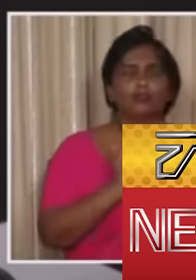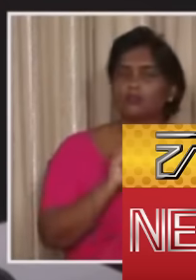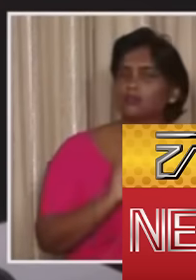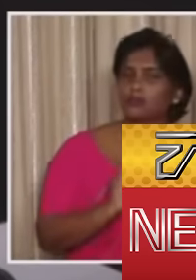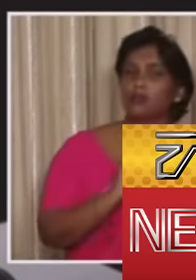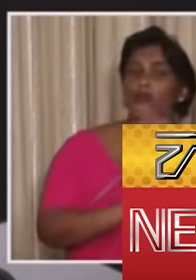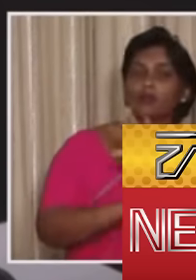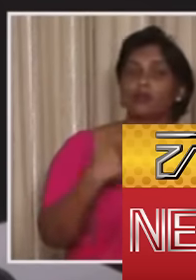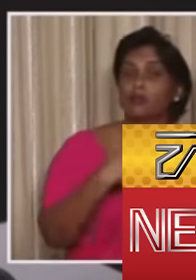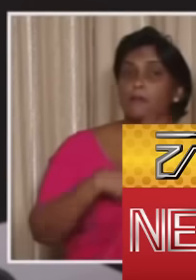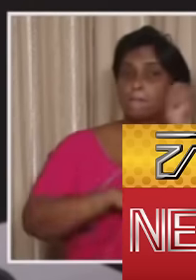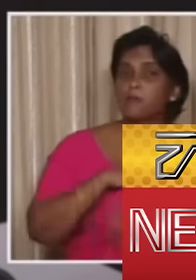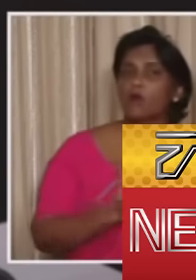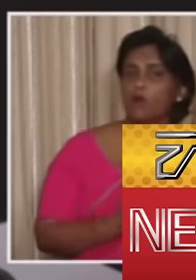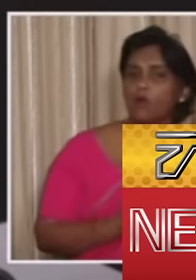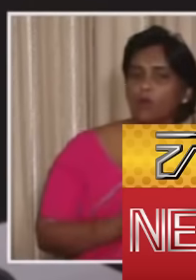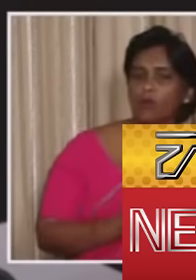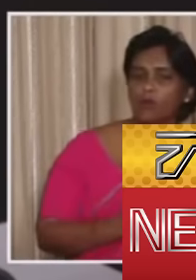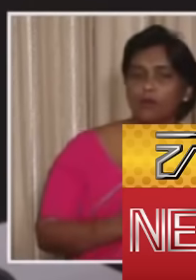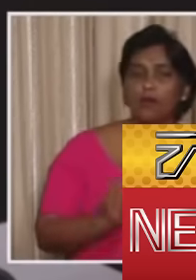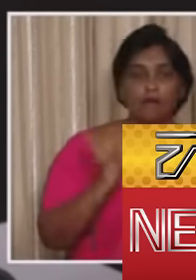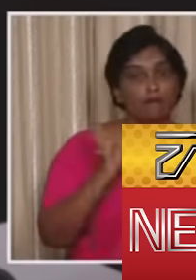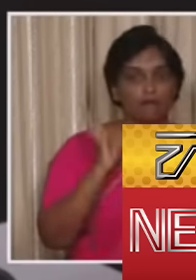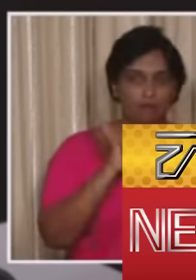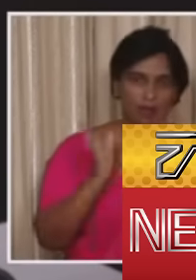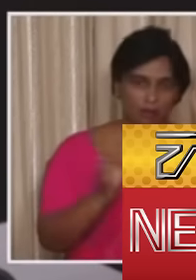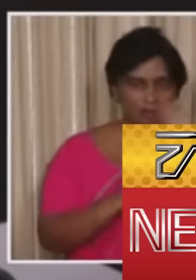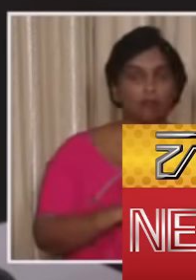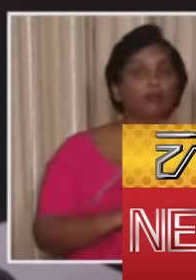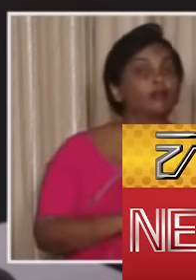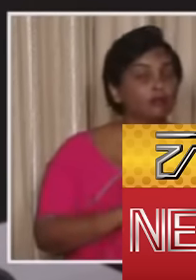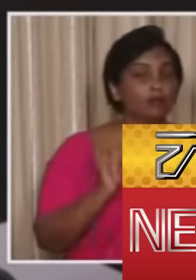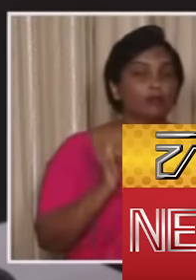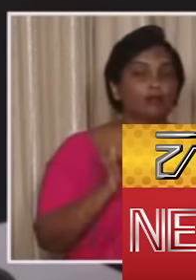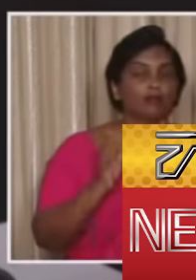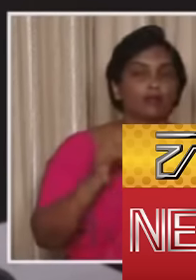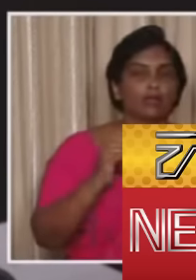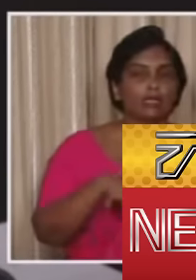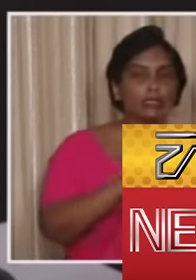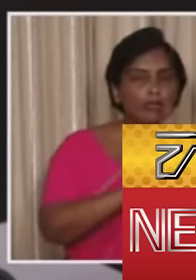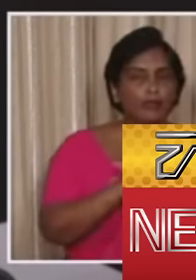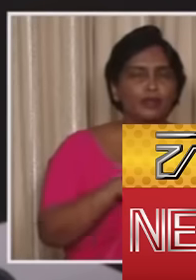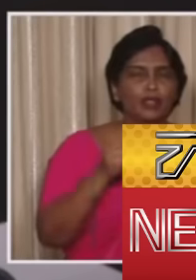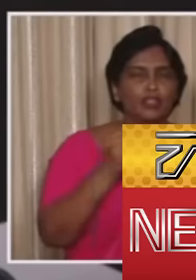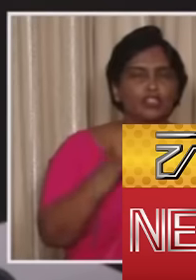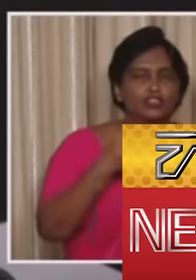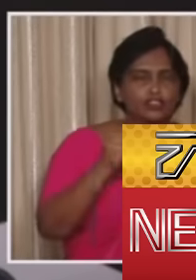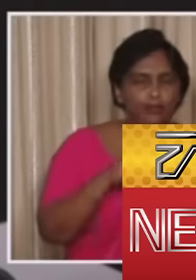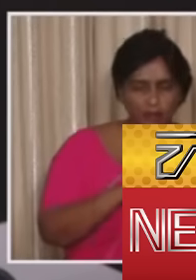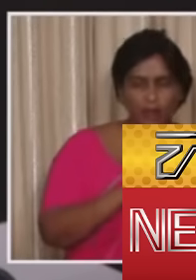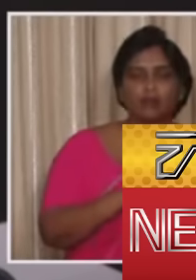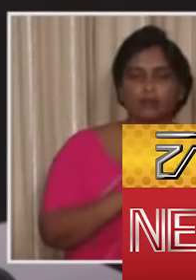සඳහා තමුන්වාසලා දුපු සලස්ස මොකද්ද දැන් වැඩබද්ද ගන්නකොට තමුන්වාසලා ගැහුවා මුදුකාංග විලඳපොලේ